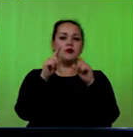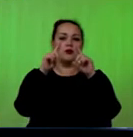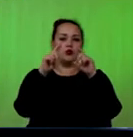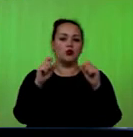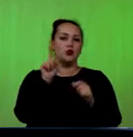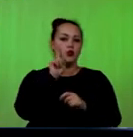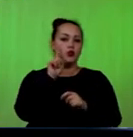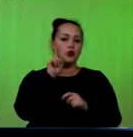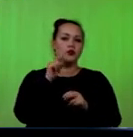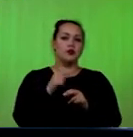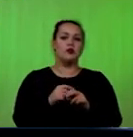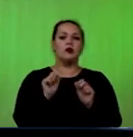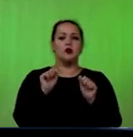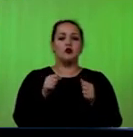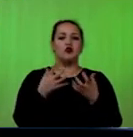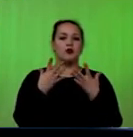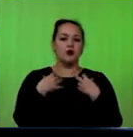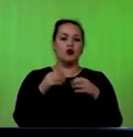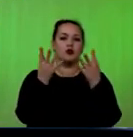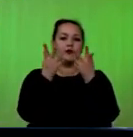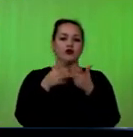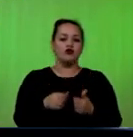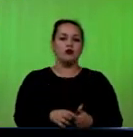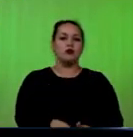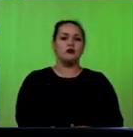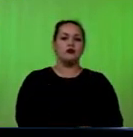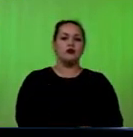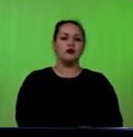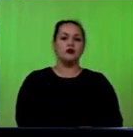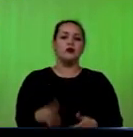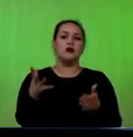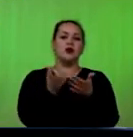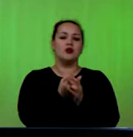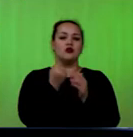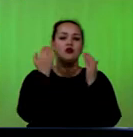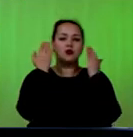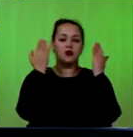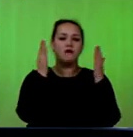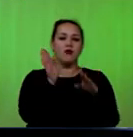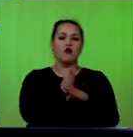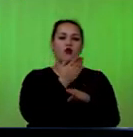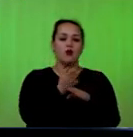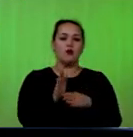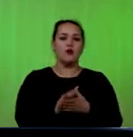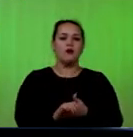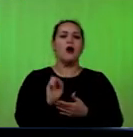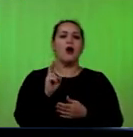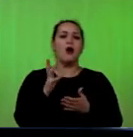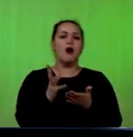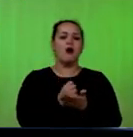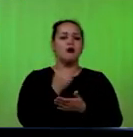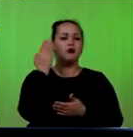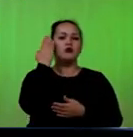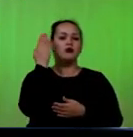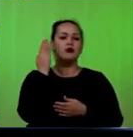тогда мы можем спокойно вычислить и найти неизвестные делимые как найти неизвестные